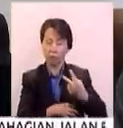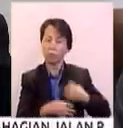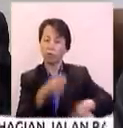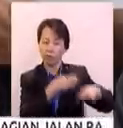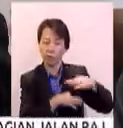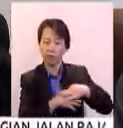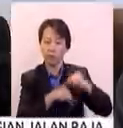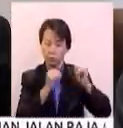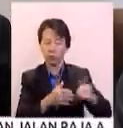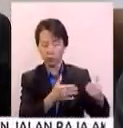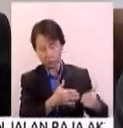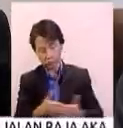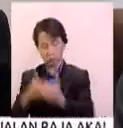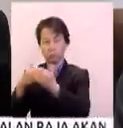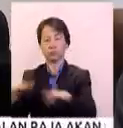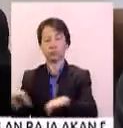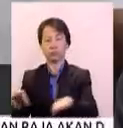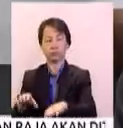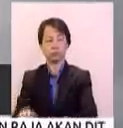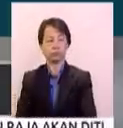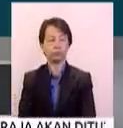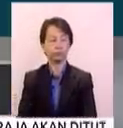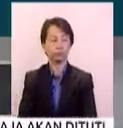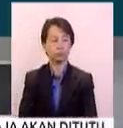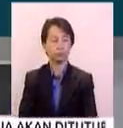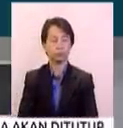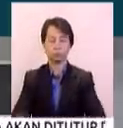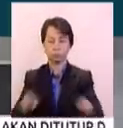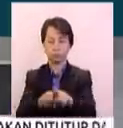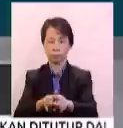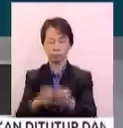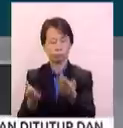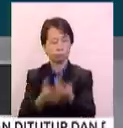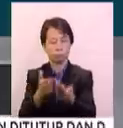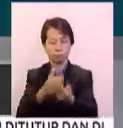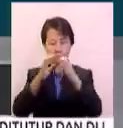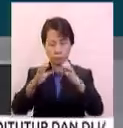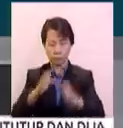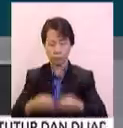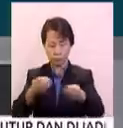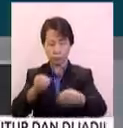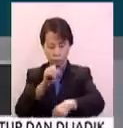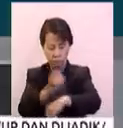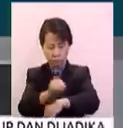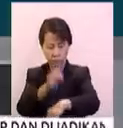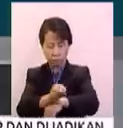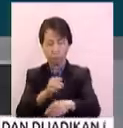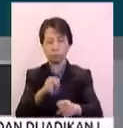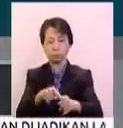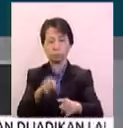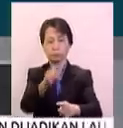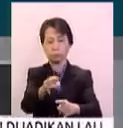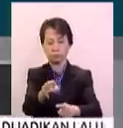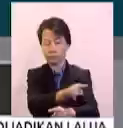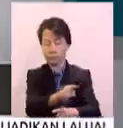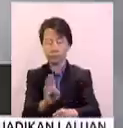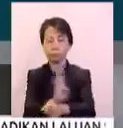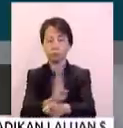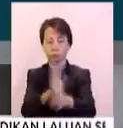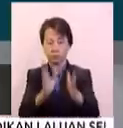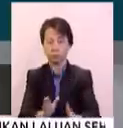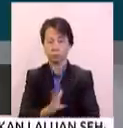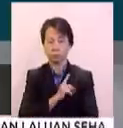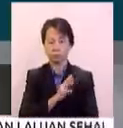yang boleh kita terus laksanakan. Sebagai pemudah cara dalam memberi khidmat nasihat kepada usahawan,